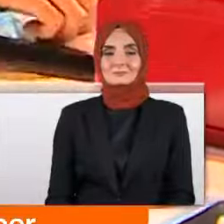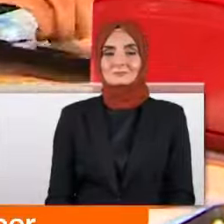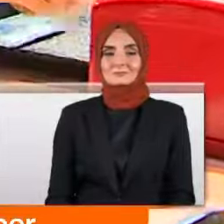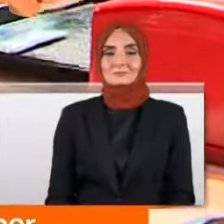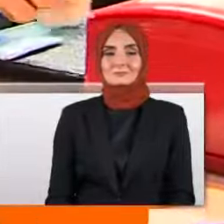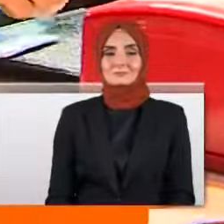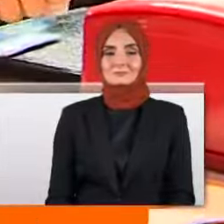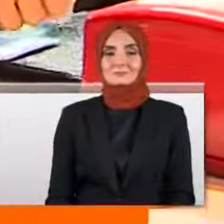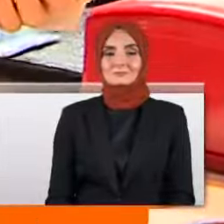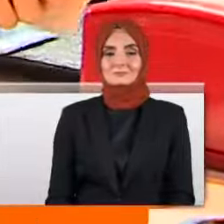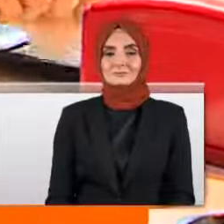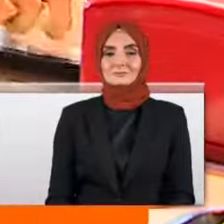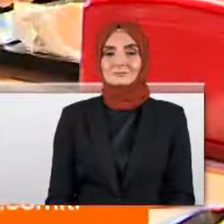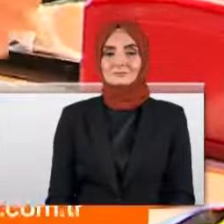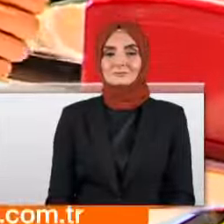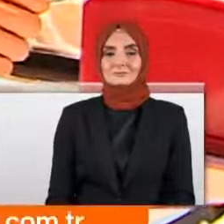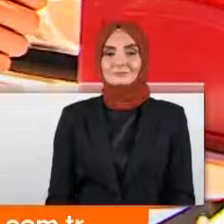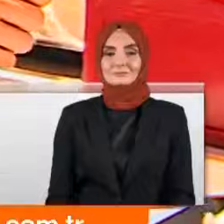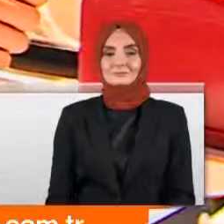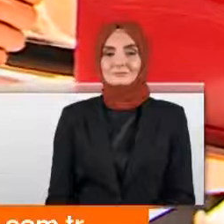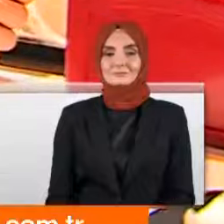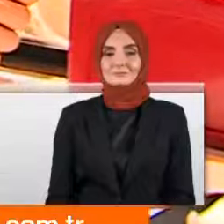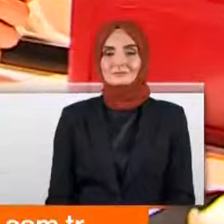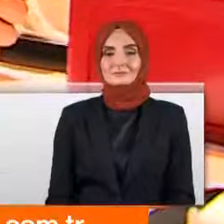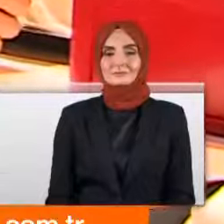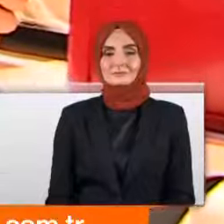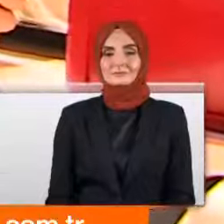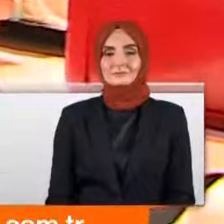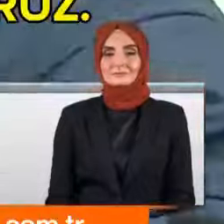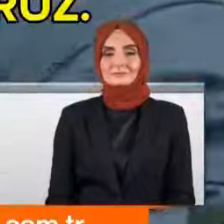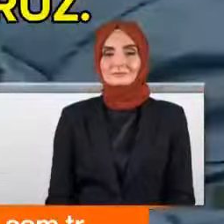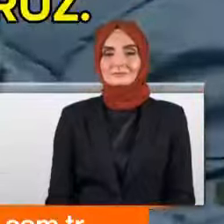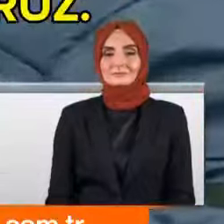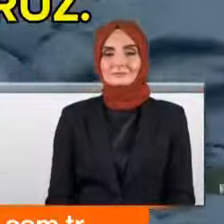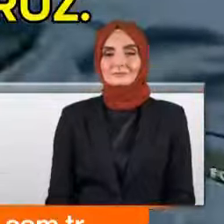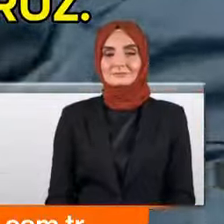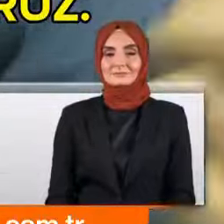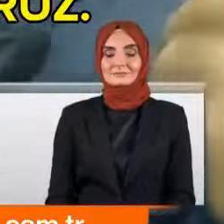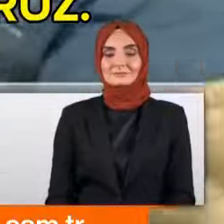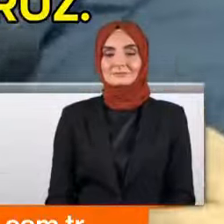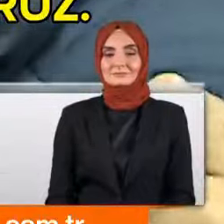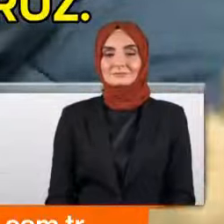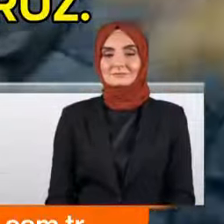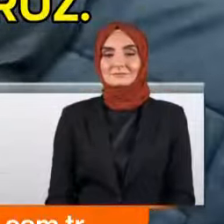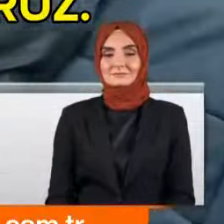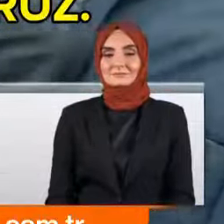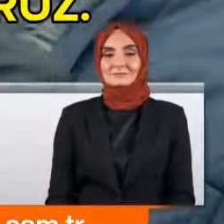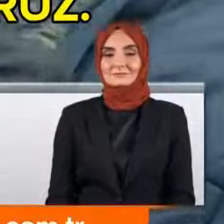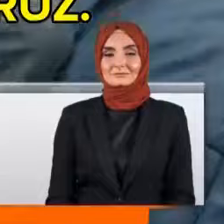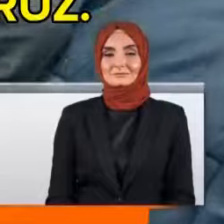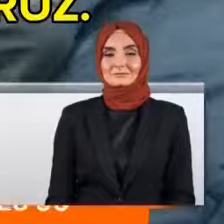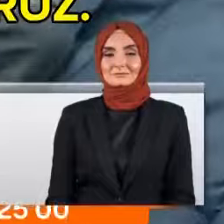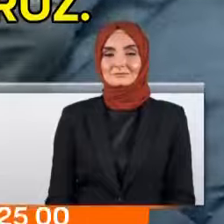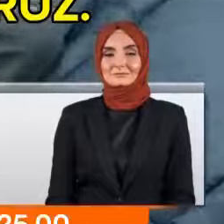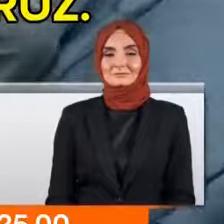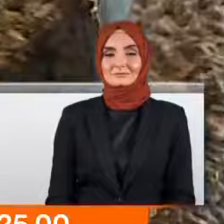kokusu aç olmasanız bile yani size sizi oraya çağırıyor. Balık güzel, çok güzel. Beğendiğimiz için tabi uzaklardan,